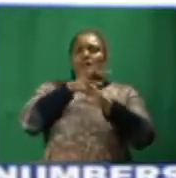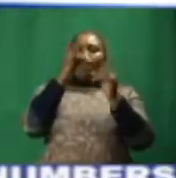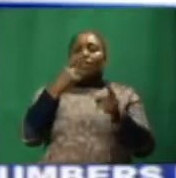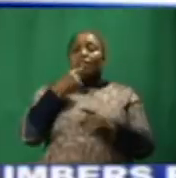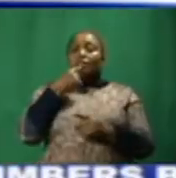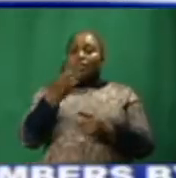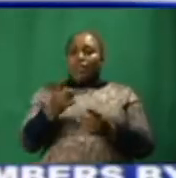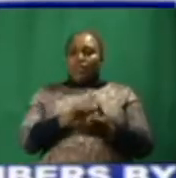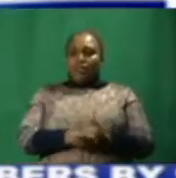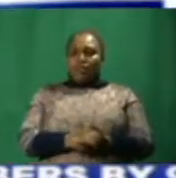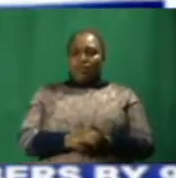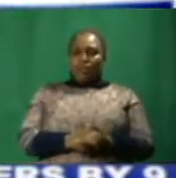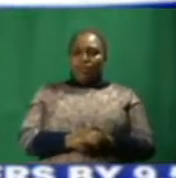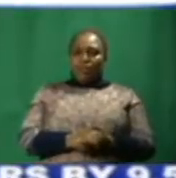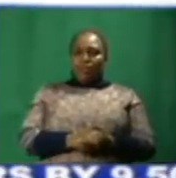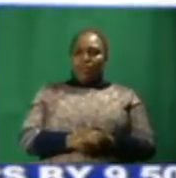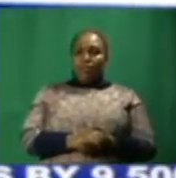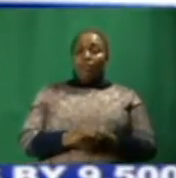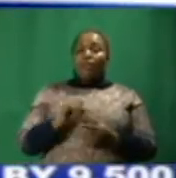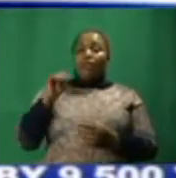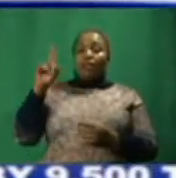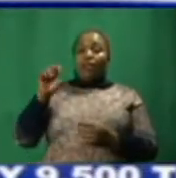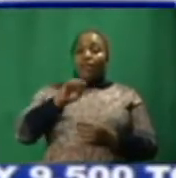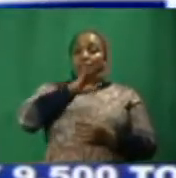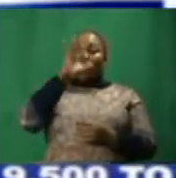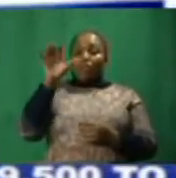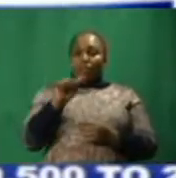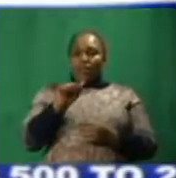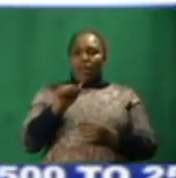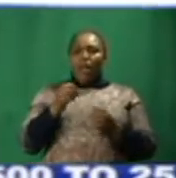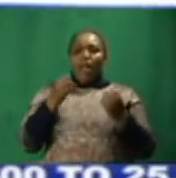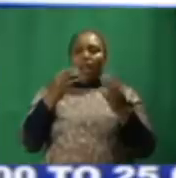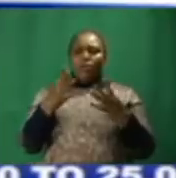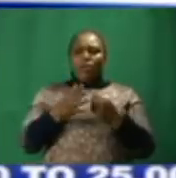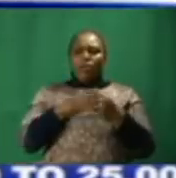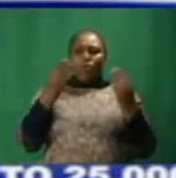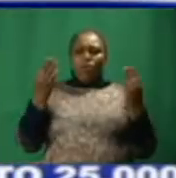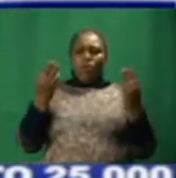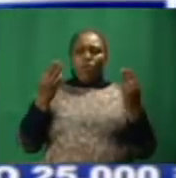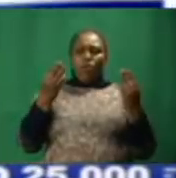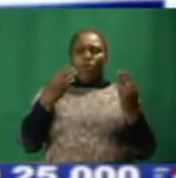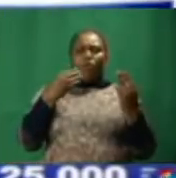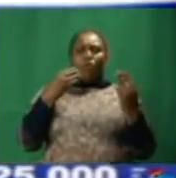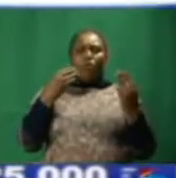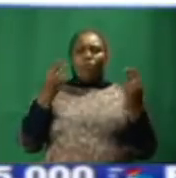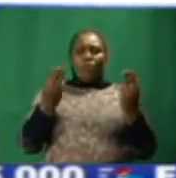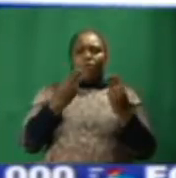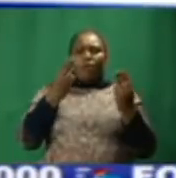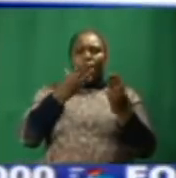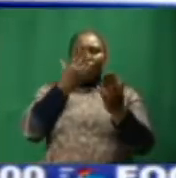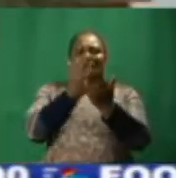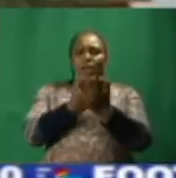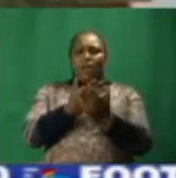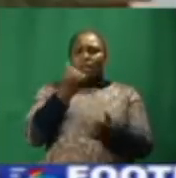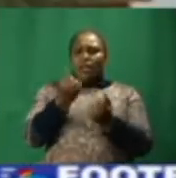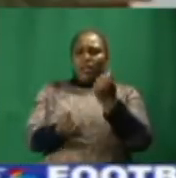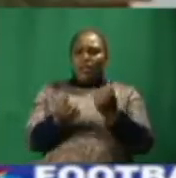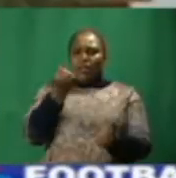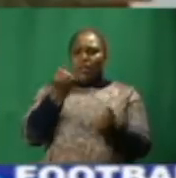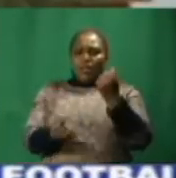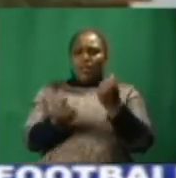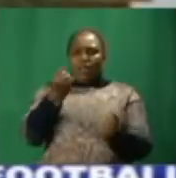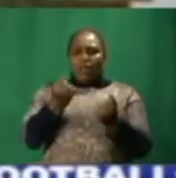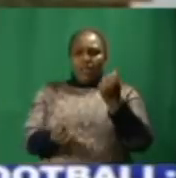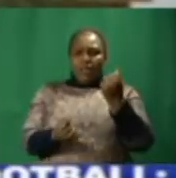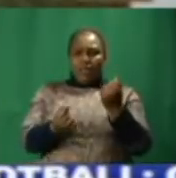Kanzi kuletibuyeveni leNingizimu Afrika tiyandza tinombolo teticelo letiya enkantolo